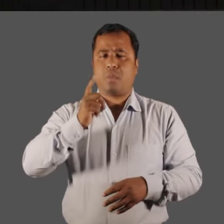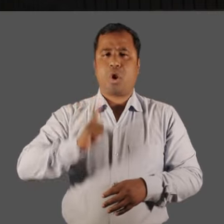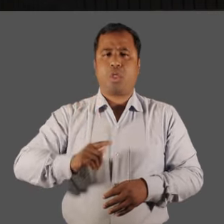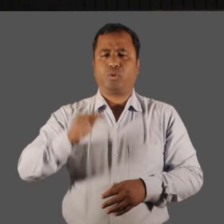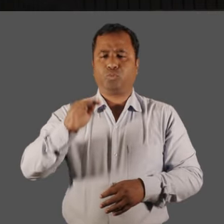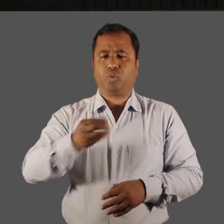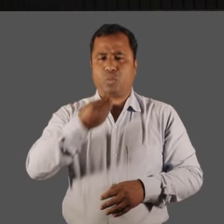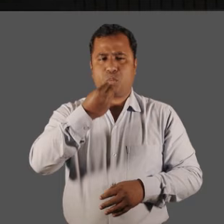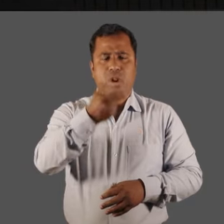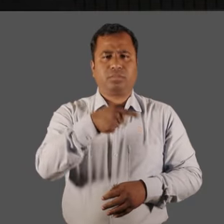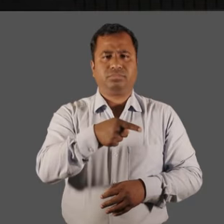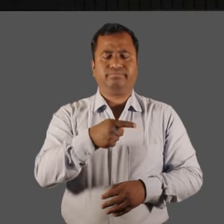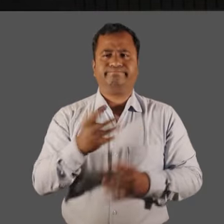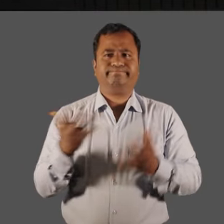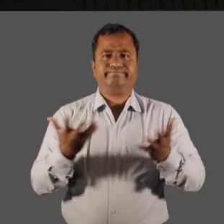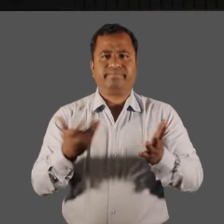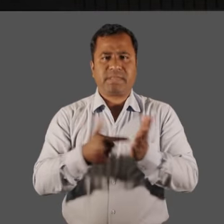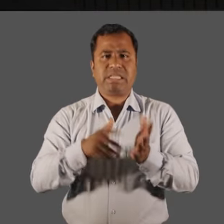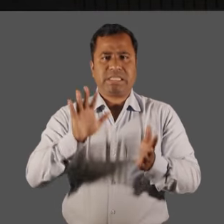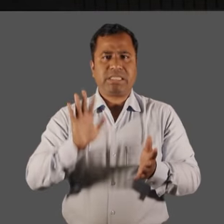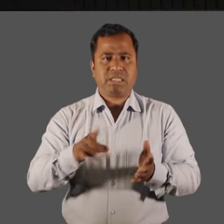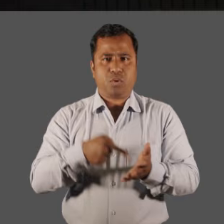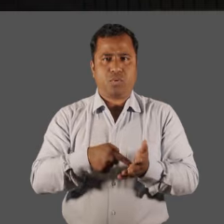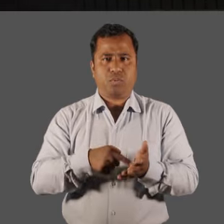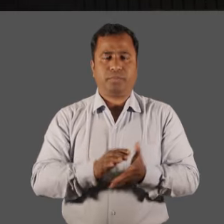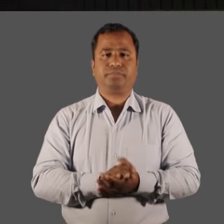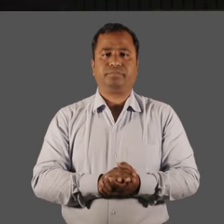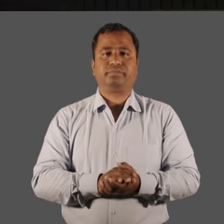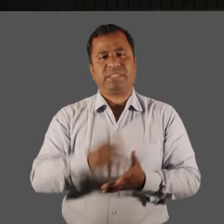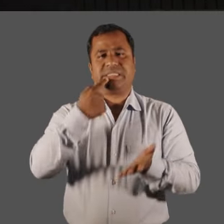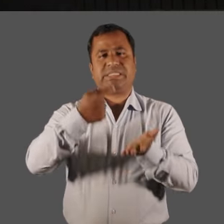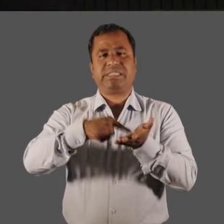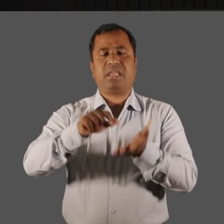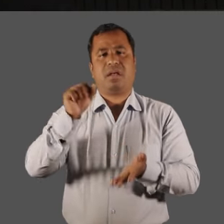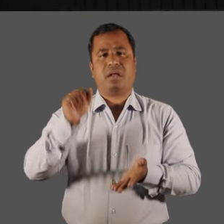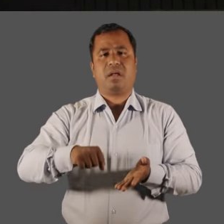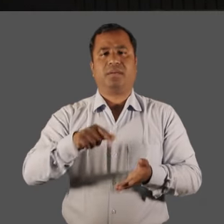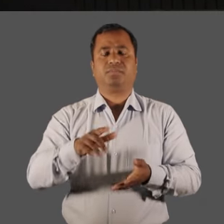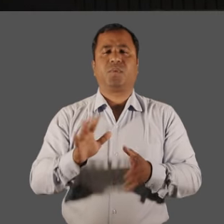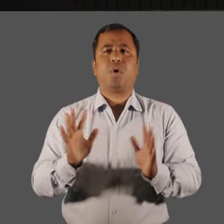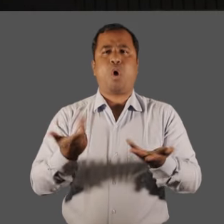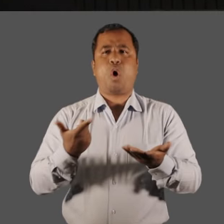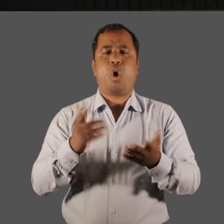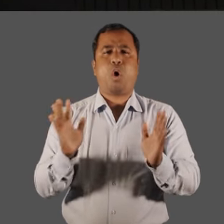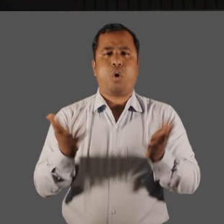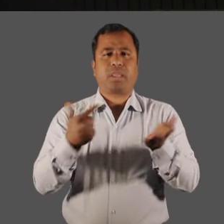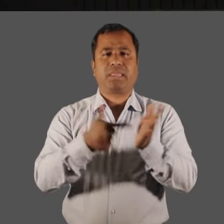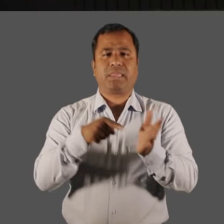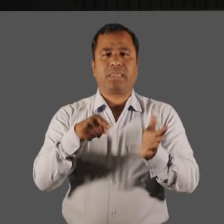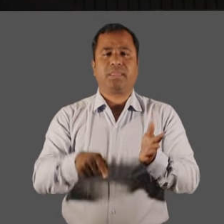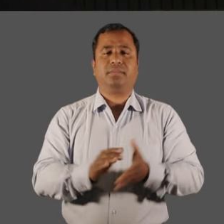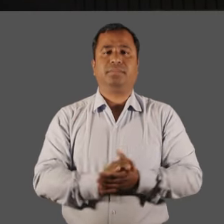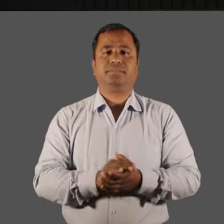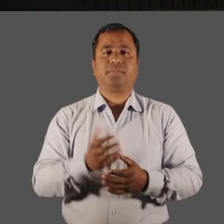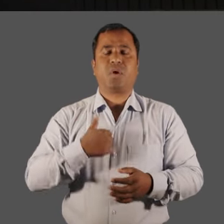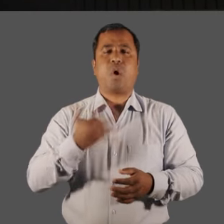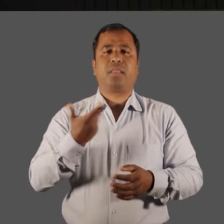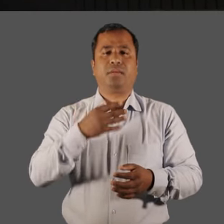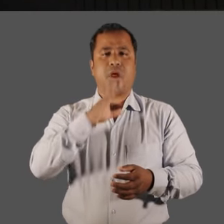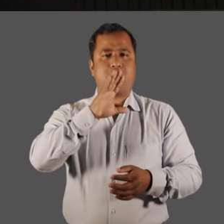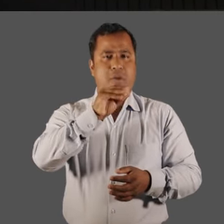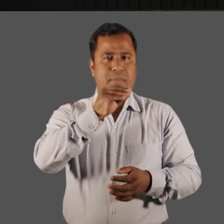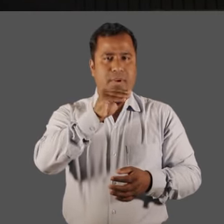সেইগুলো নিয়ে কথা বলছে, কোনো ধরনের অস্বস্তিকে আসলে তৈরি করতো? হ্যাঁ, হ্যাঁ, এটা তো হয়েছেই। হয়তোবা এমন একটা পরিস্থিতিতে আমি